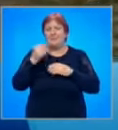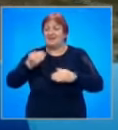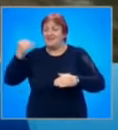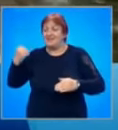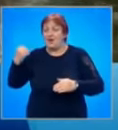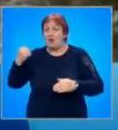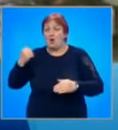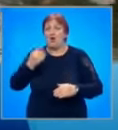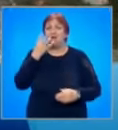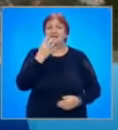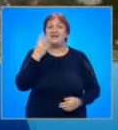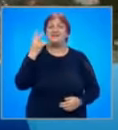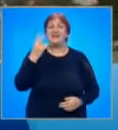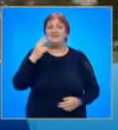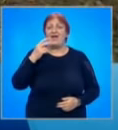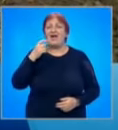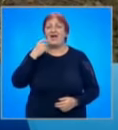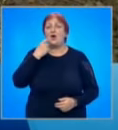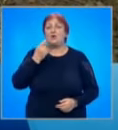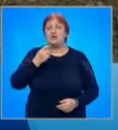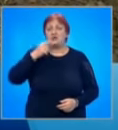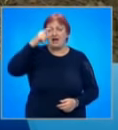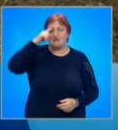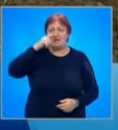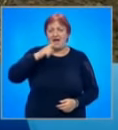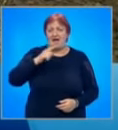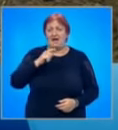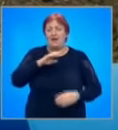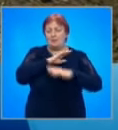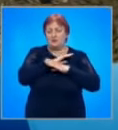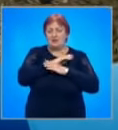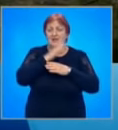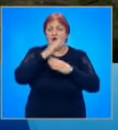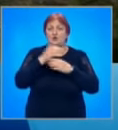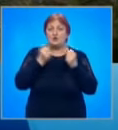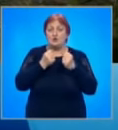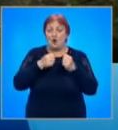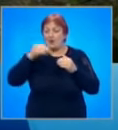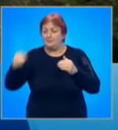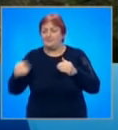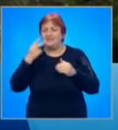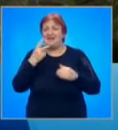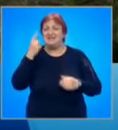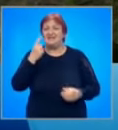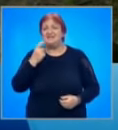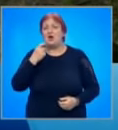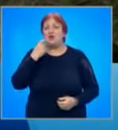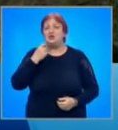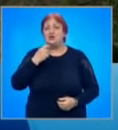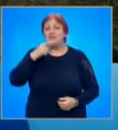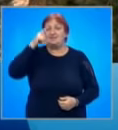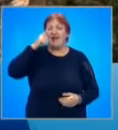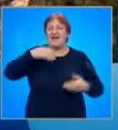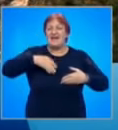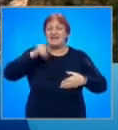била 42-годишна жена, също загинала на място, а до шофьора е бил 21-годишният и син, който е в стабилно състояние.